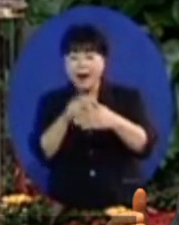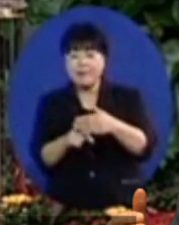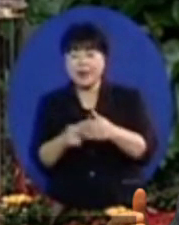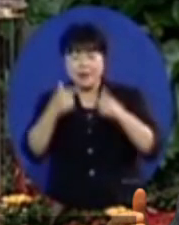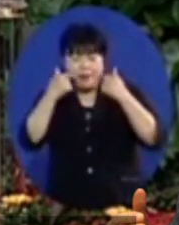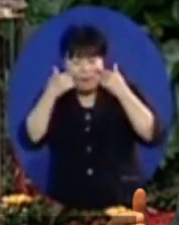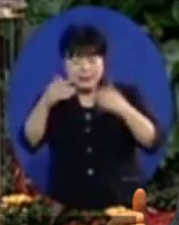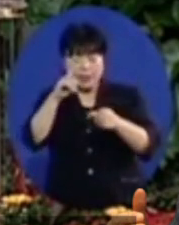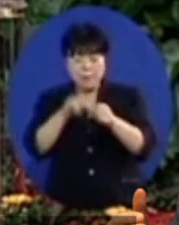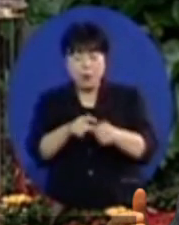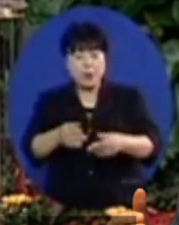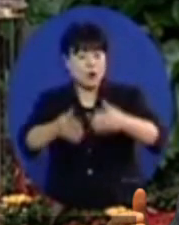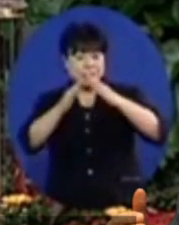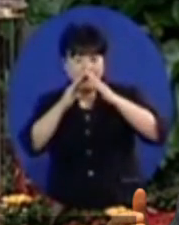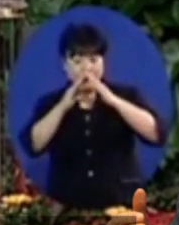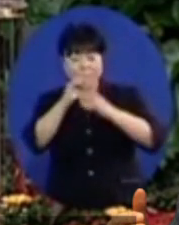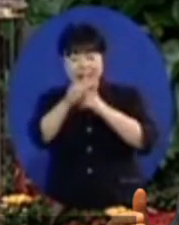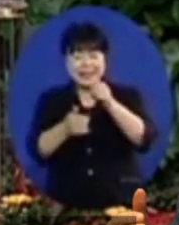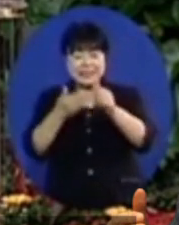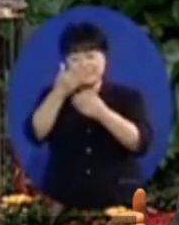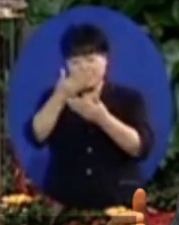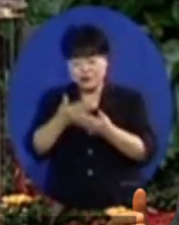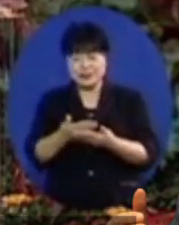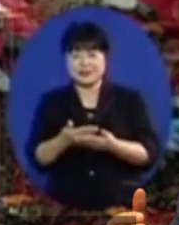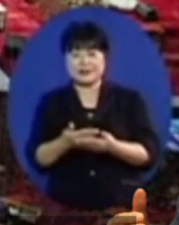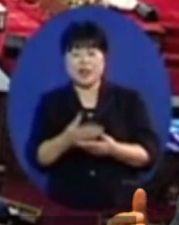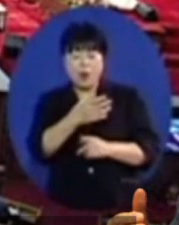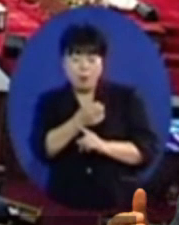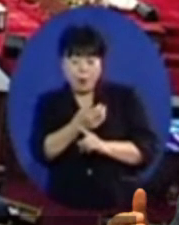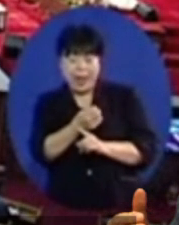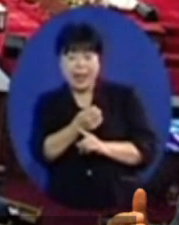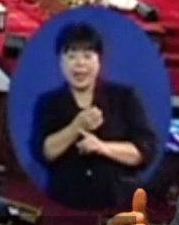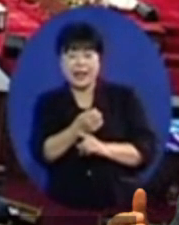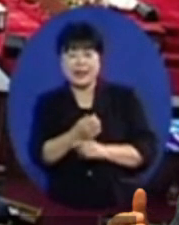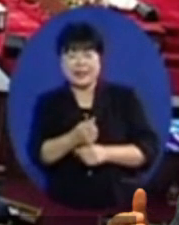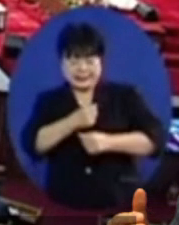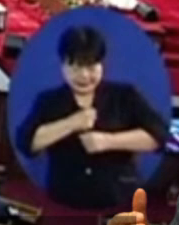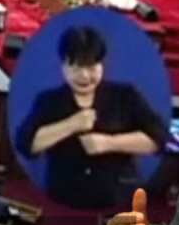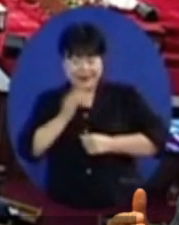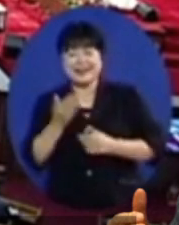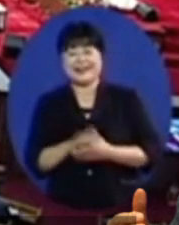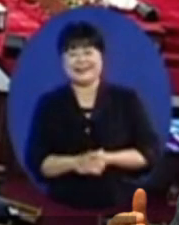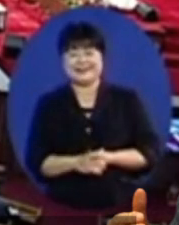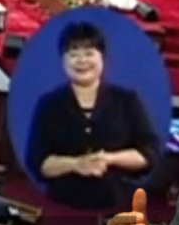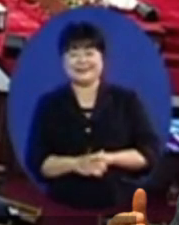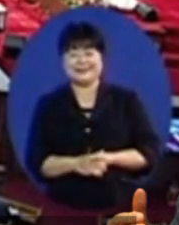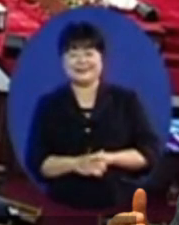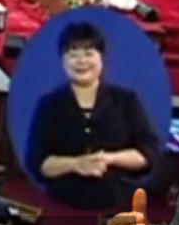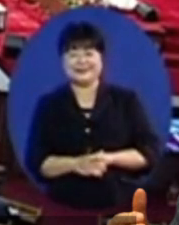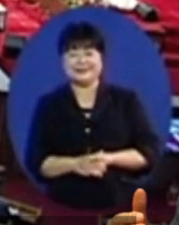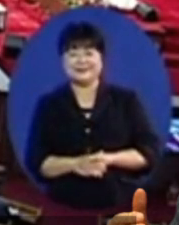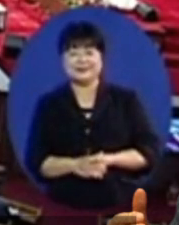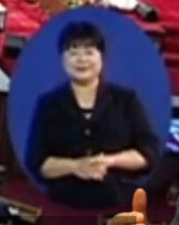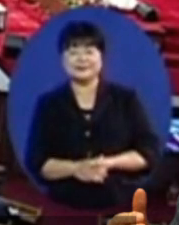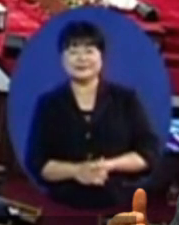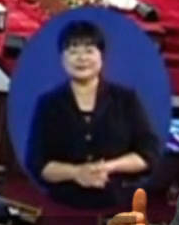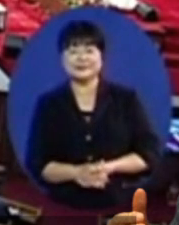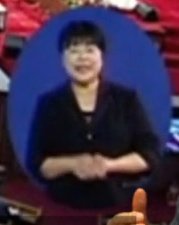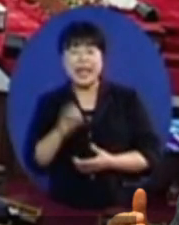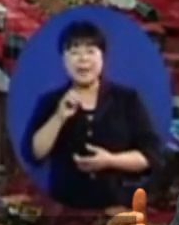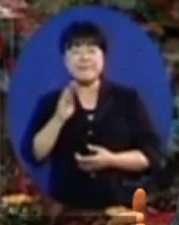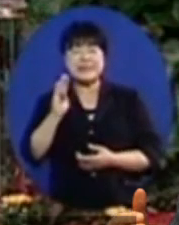뚜렷한 목표를 세우고 하나님이 주신 보배를 지켜야 하는 것입니다. 언젠가 MBC